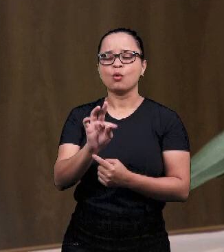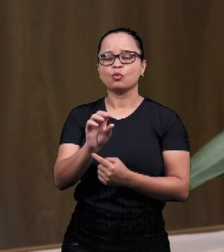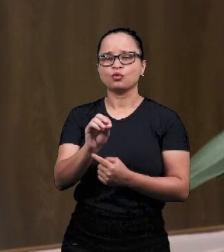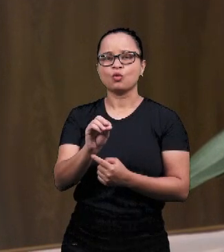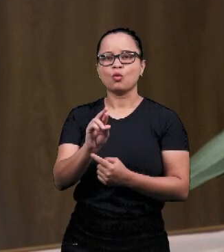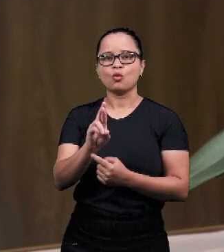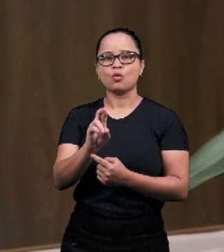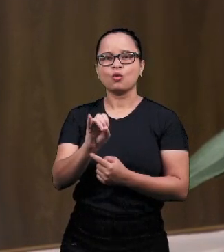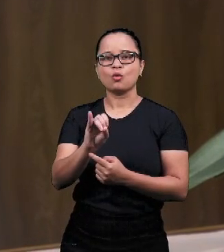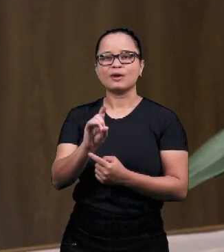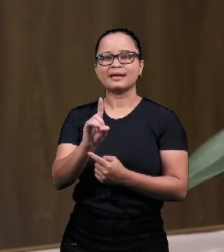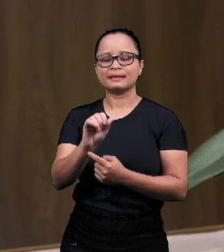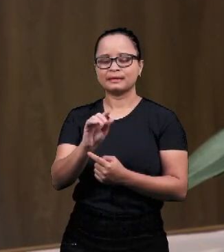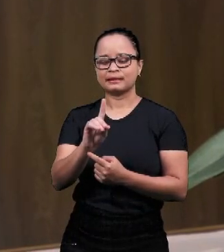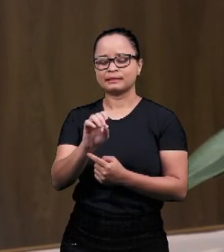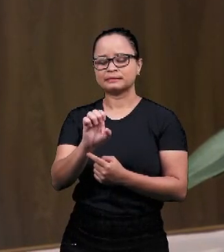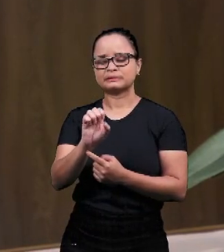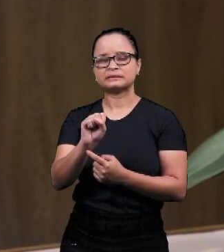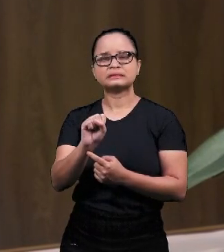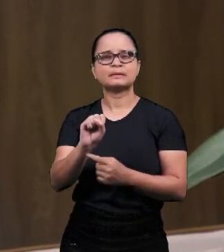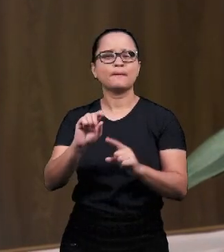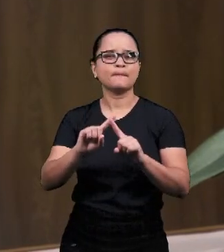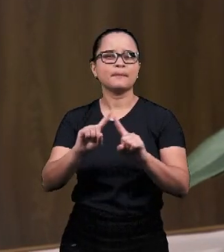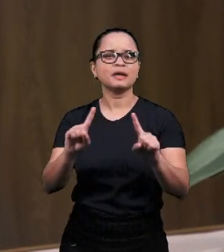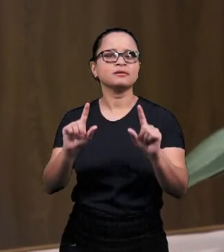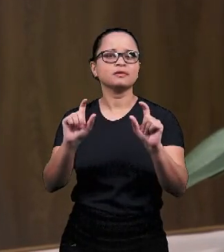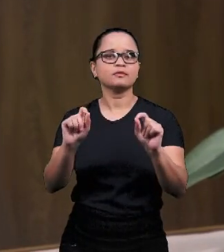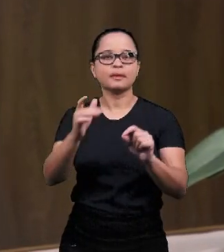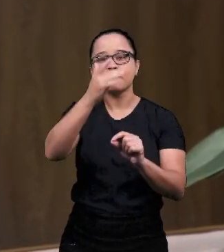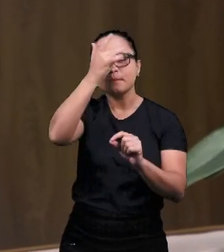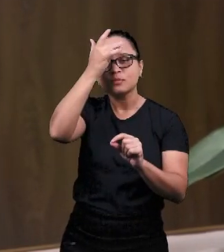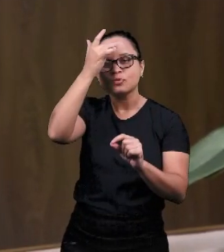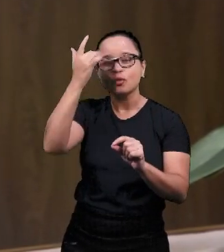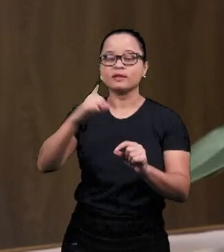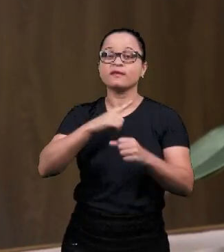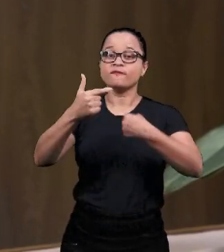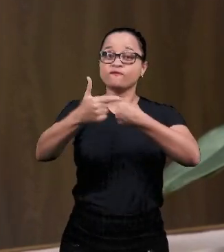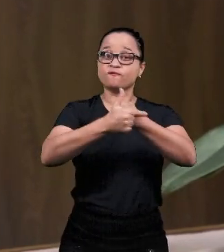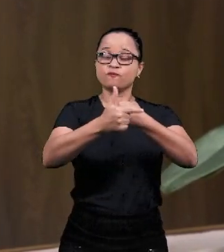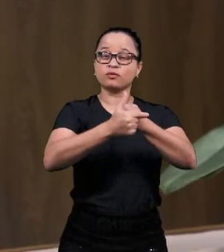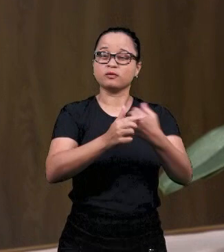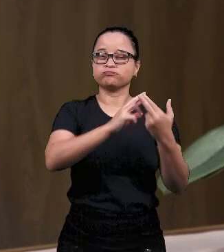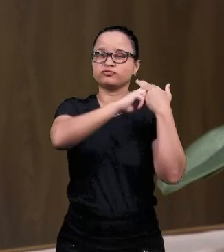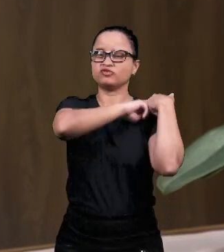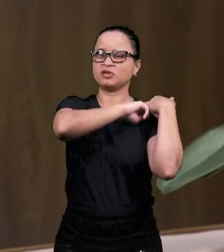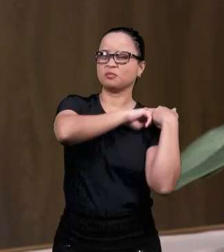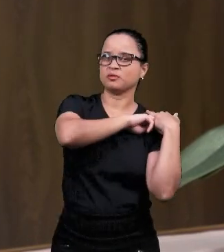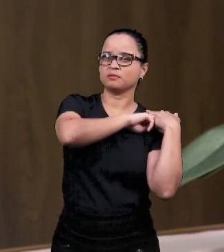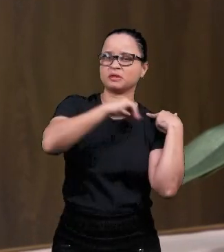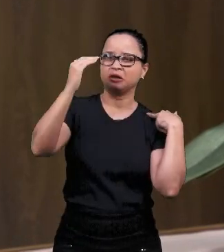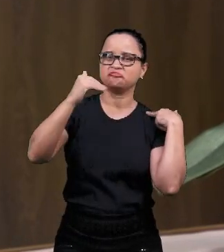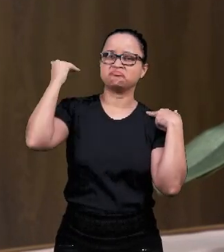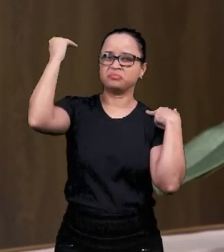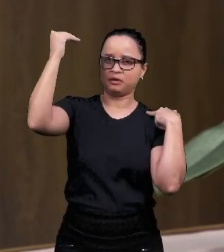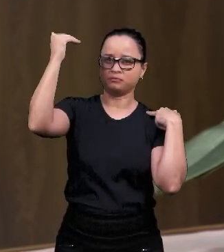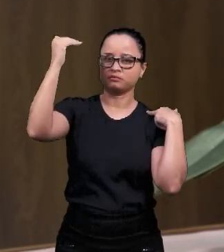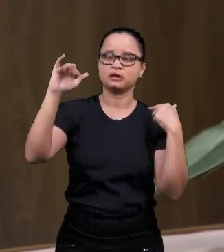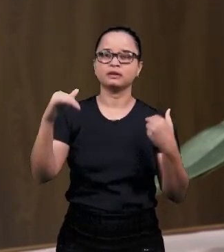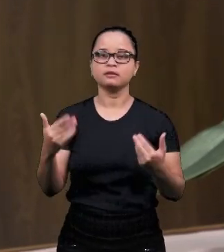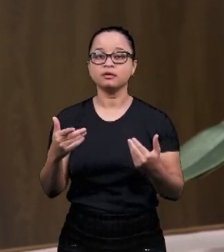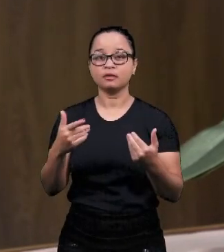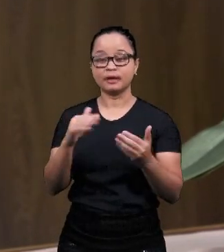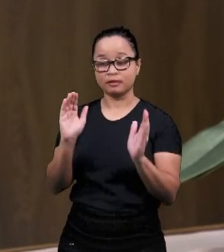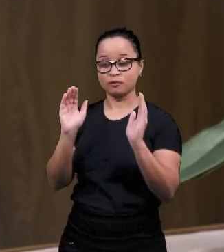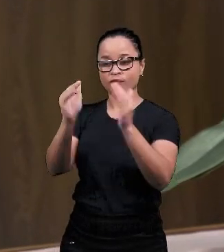которые несут ответственности в правительстве, и мы молимся